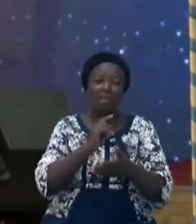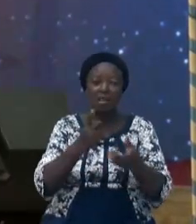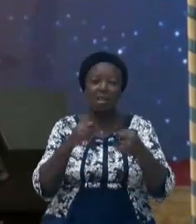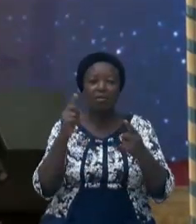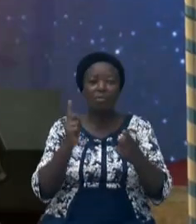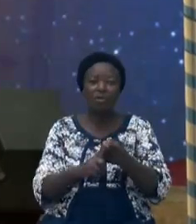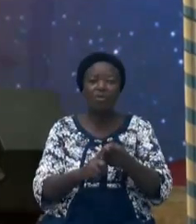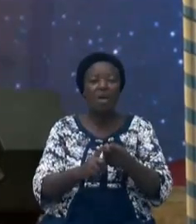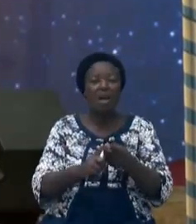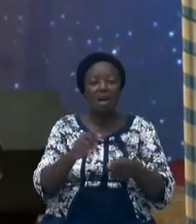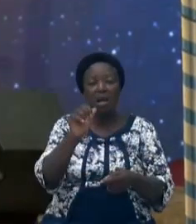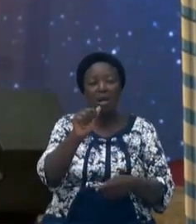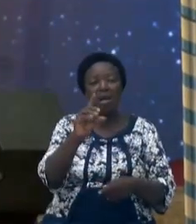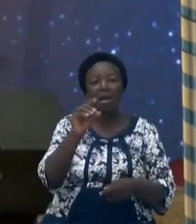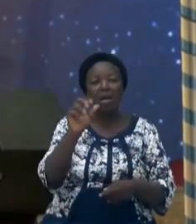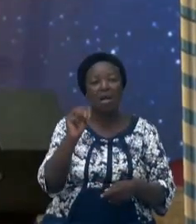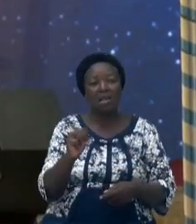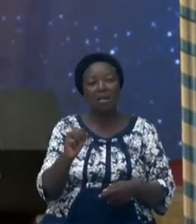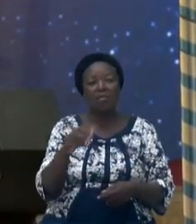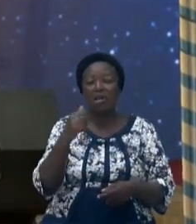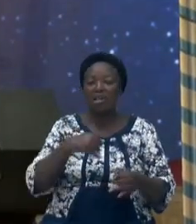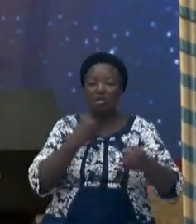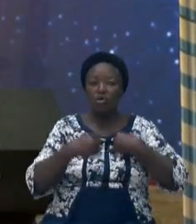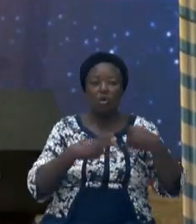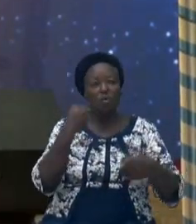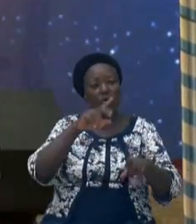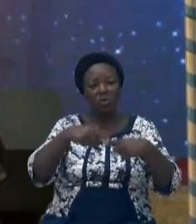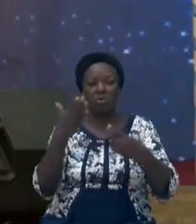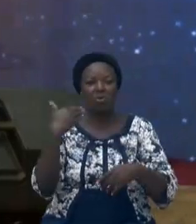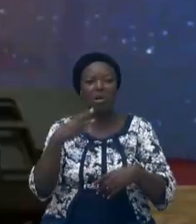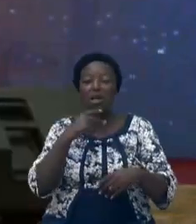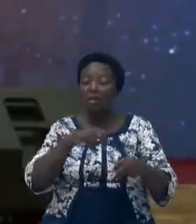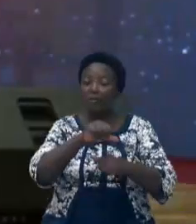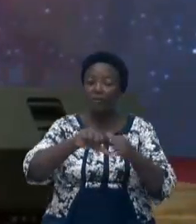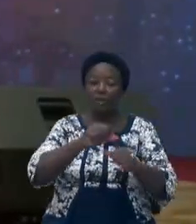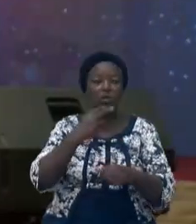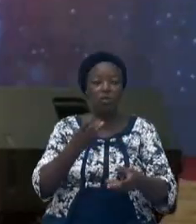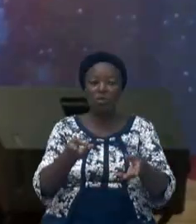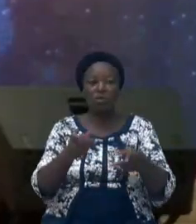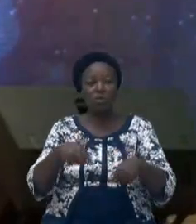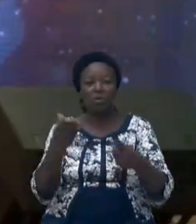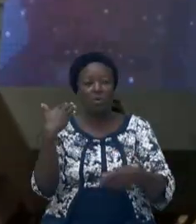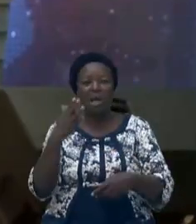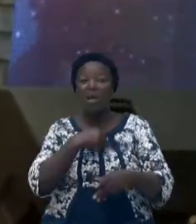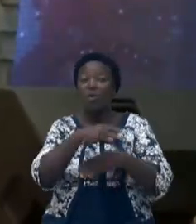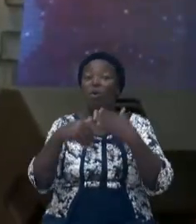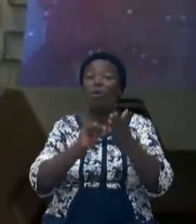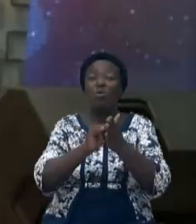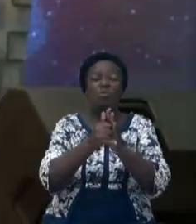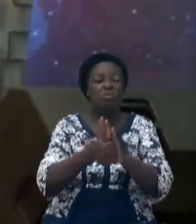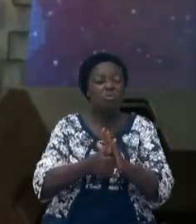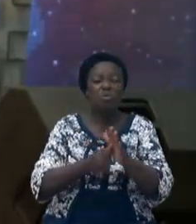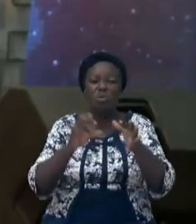et dès qu'il est venu en aide et adam la joie était reparti la communion était reparti